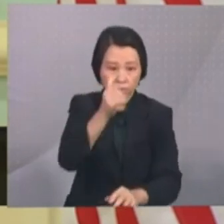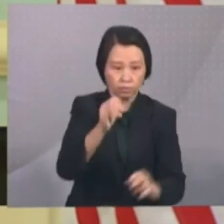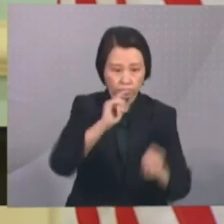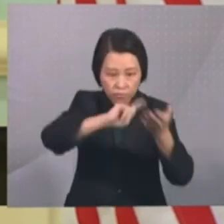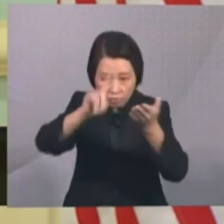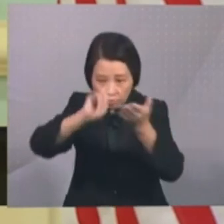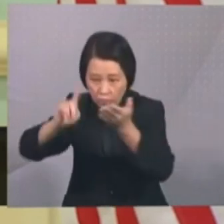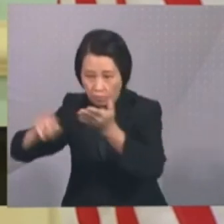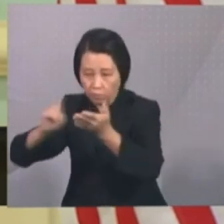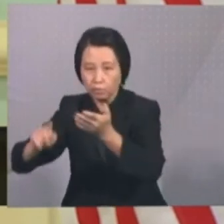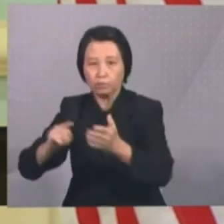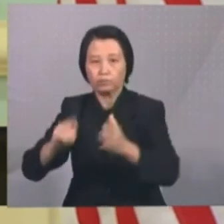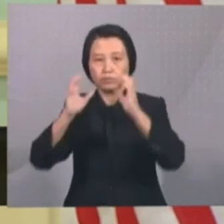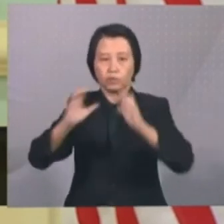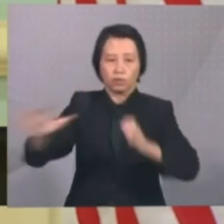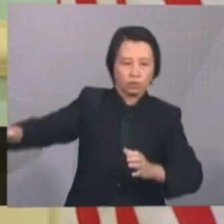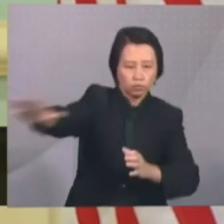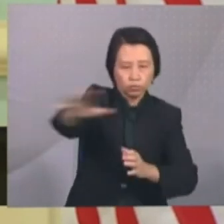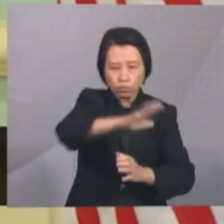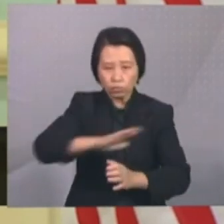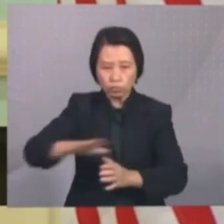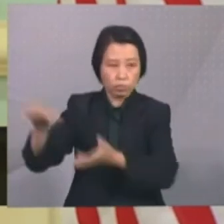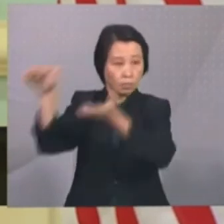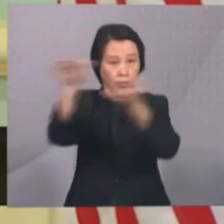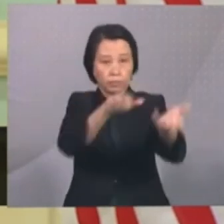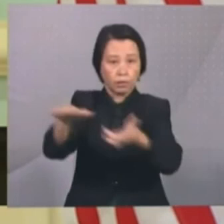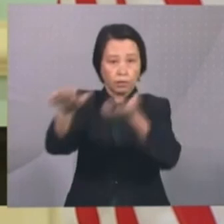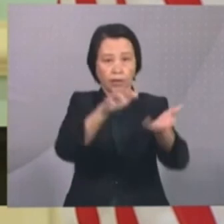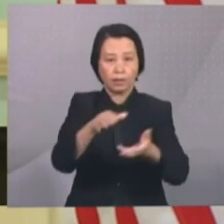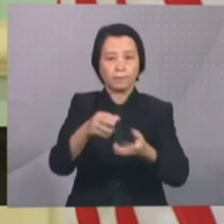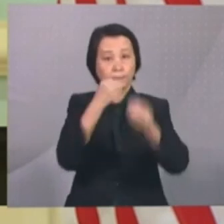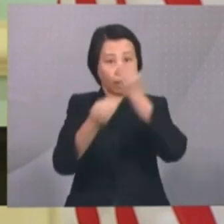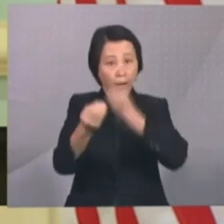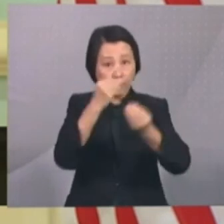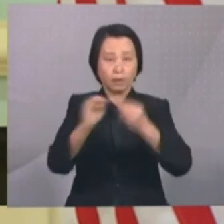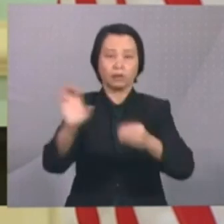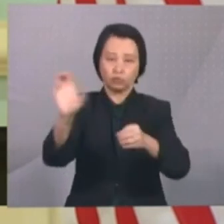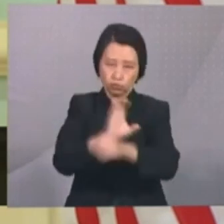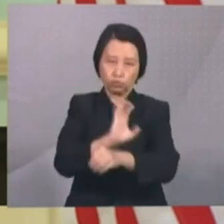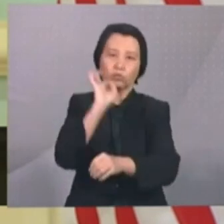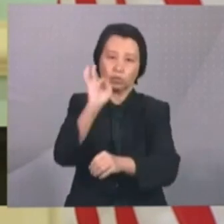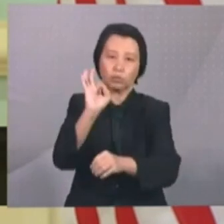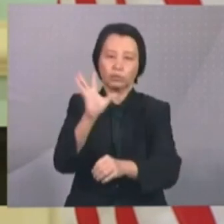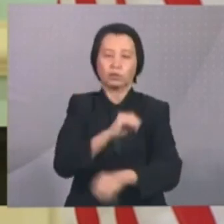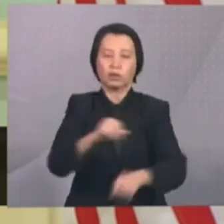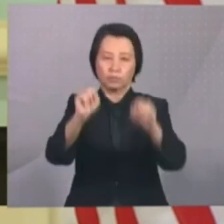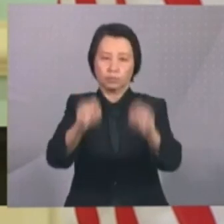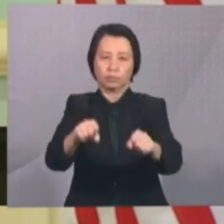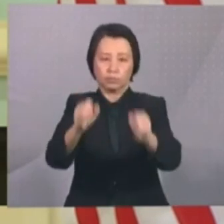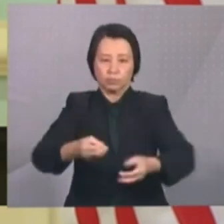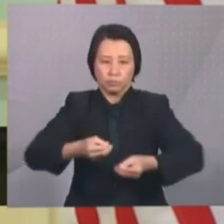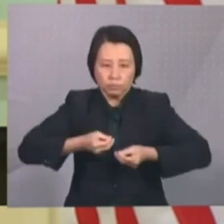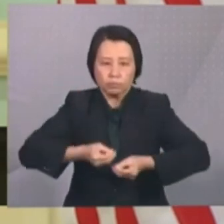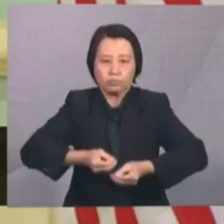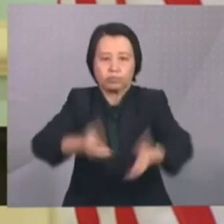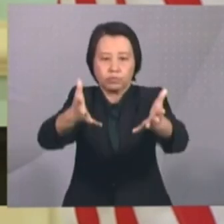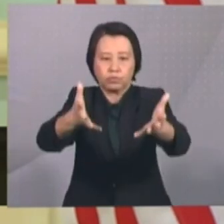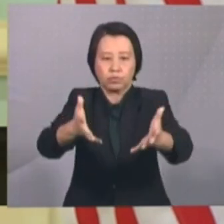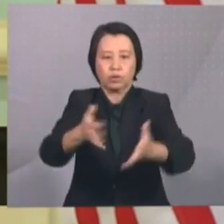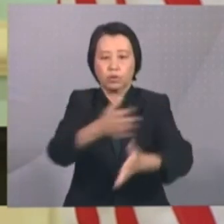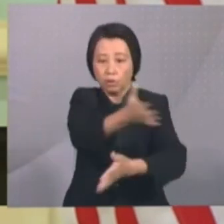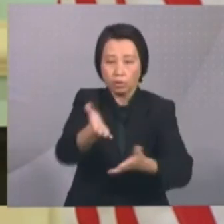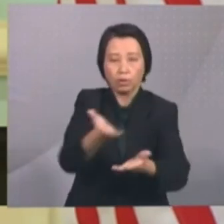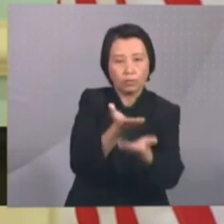keseluruhannya bekalan kepulauan makanan adalah mencukupi dan mampu menampung Khmer